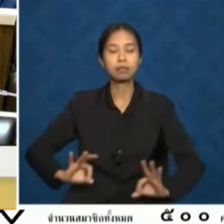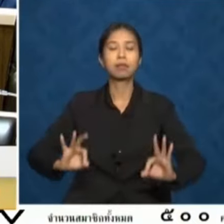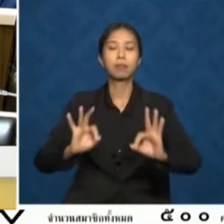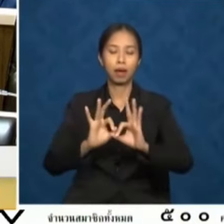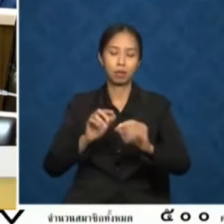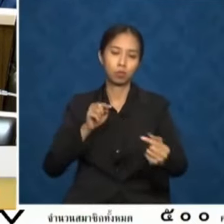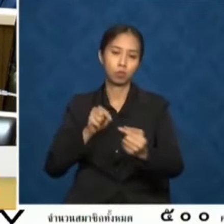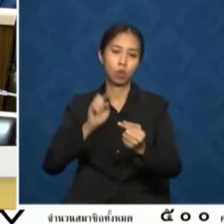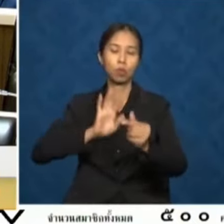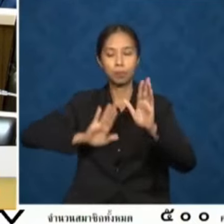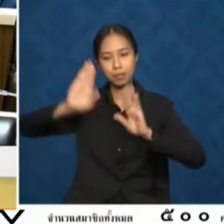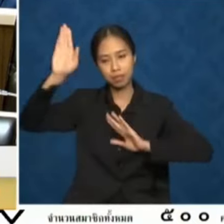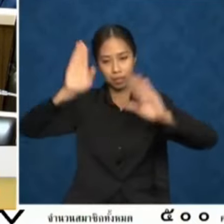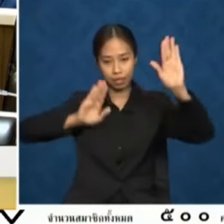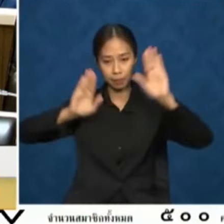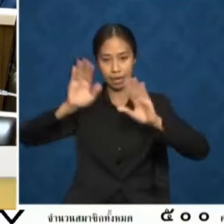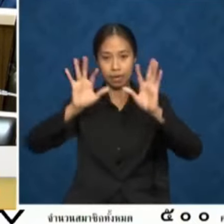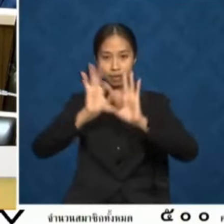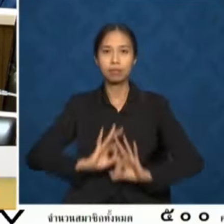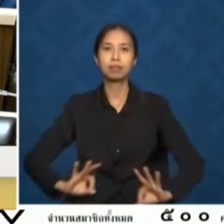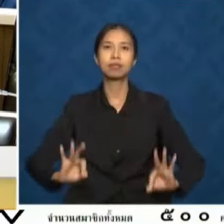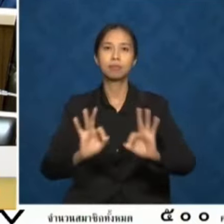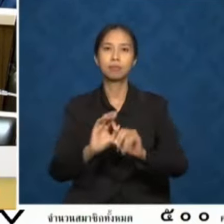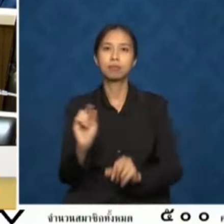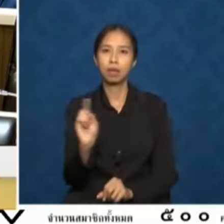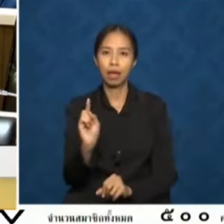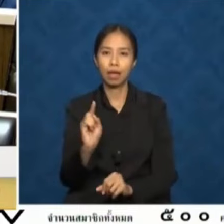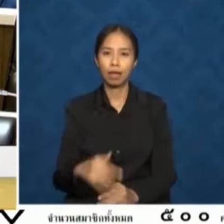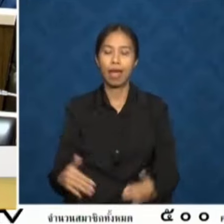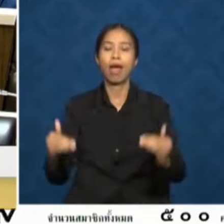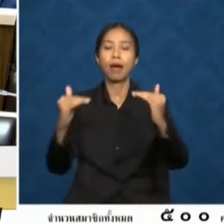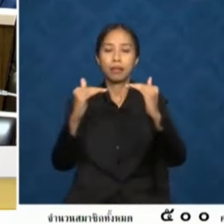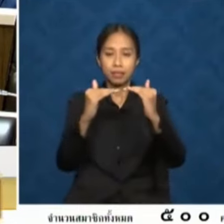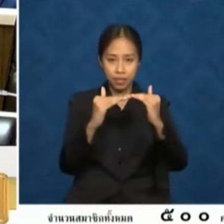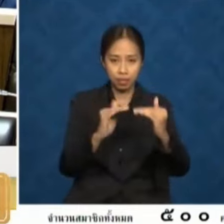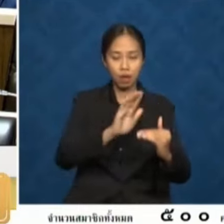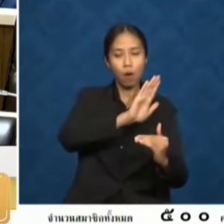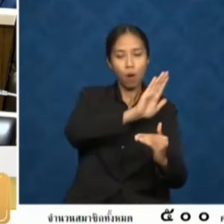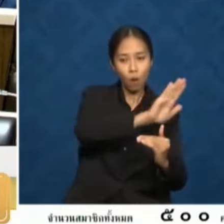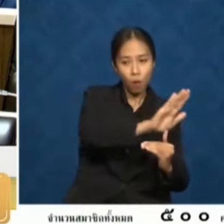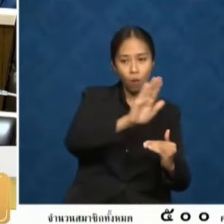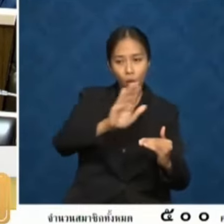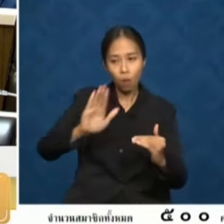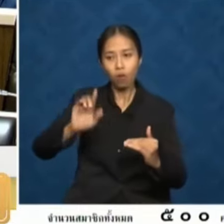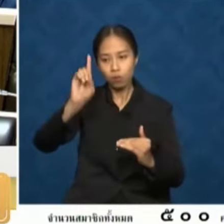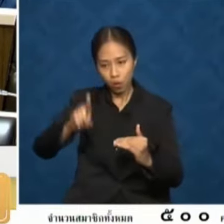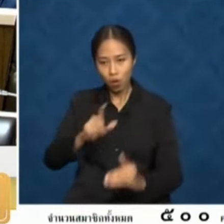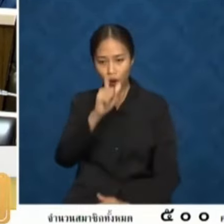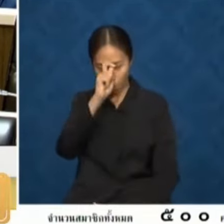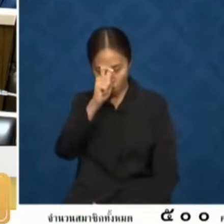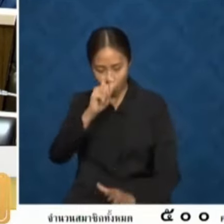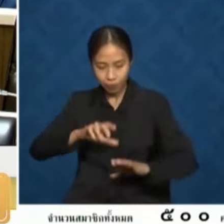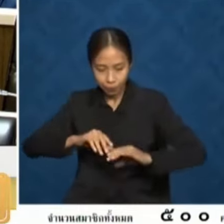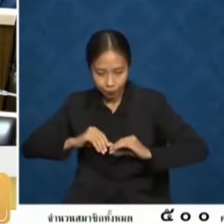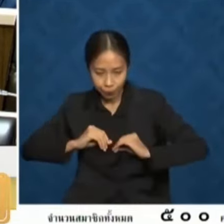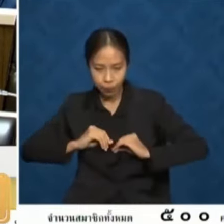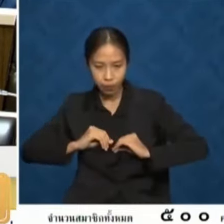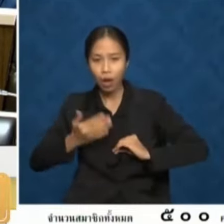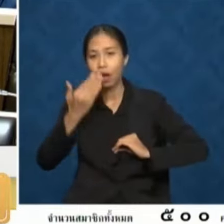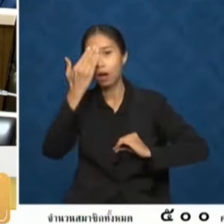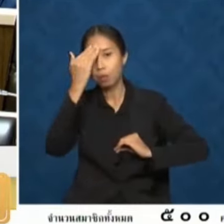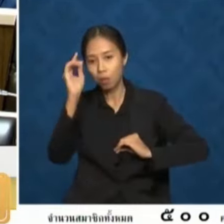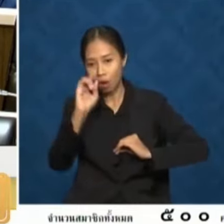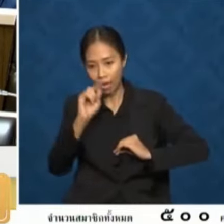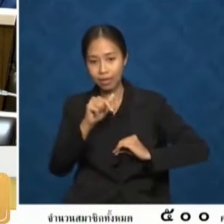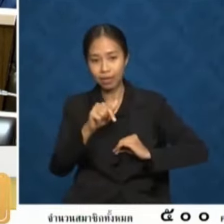ในระบอบประชาธิปไตยที่สำคัญไม่น้อยคือเคารพสิทธิเสรีภาพของคนอื่นเพราะว่าถือเคารพสิทธิ